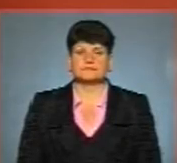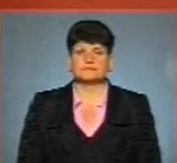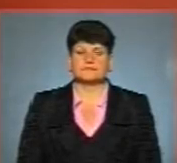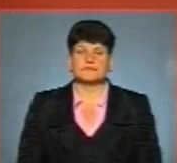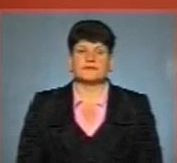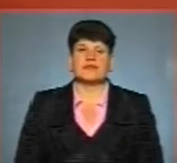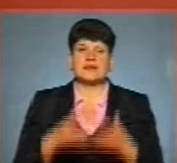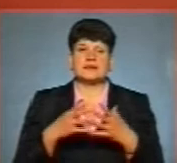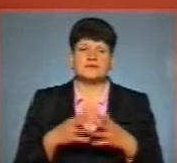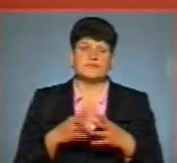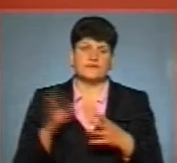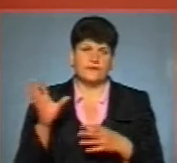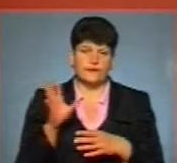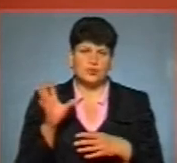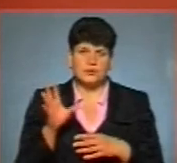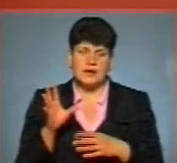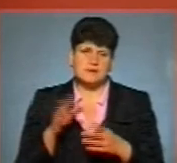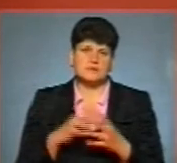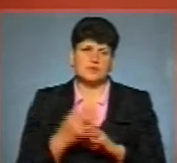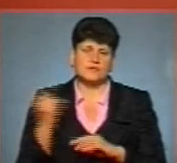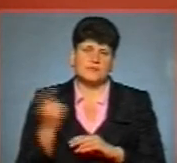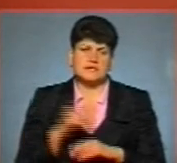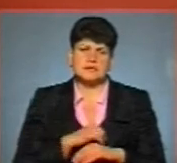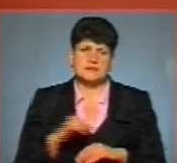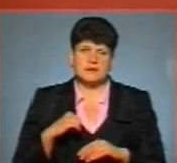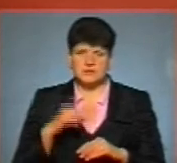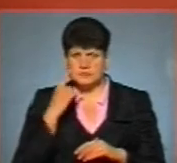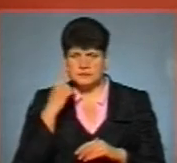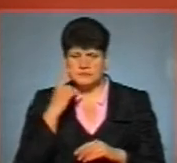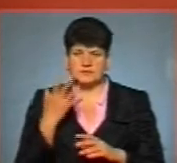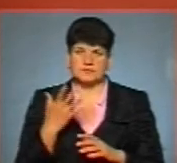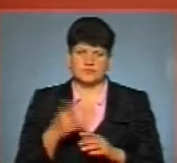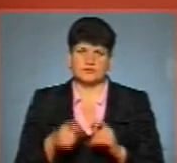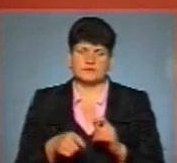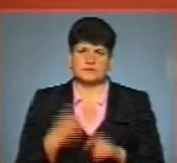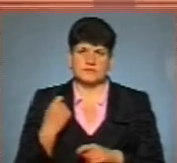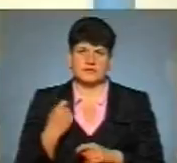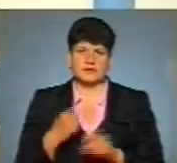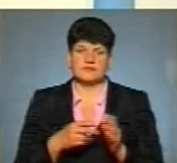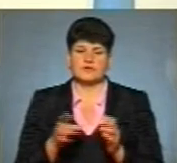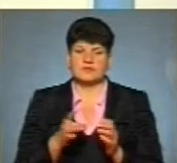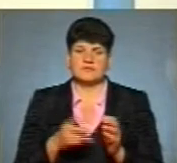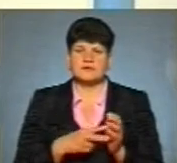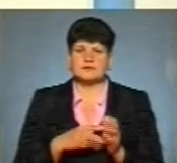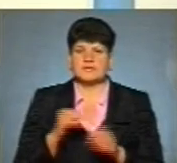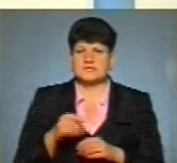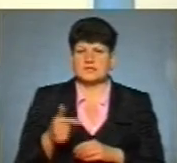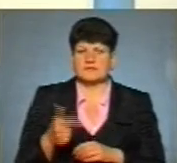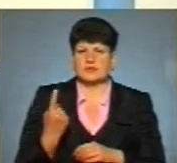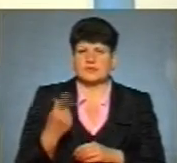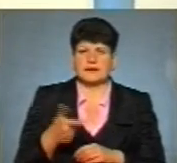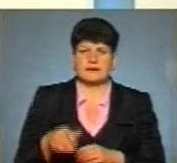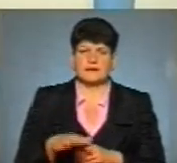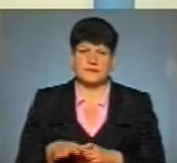Власне, самі аграрії оцінюють збитки в розмірі 7 тисяч гривень на 1 гектар. Ну, це реально, знову ж